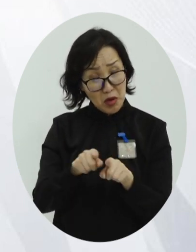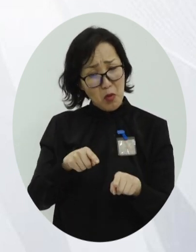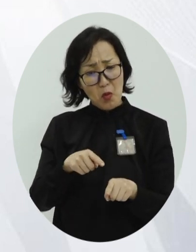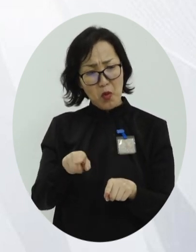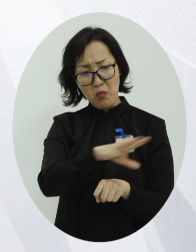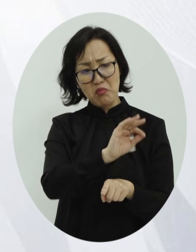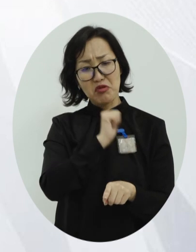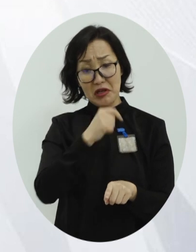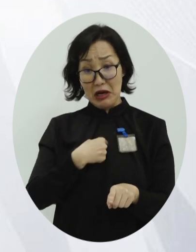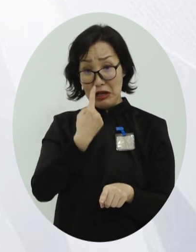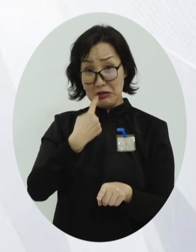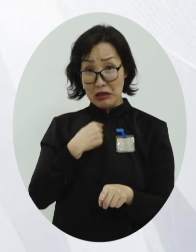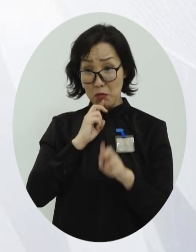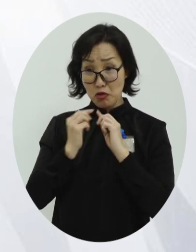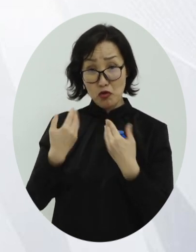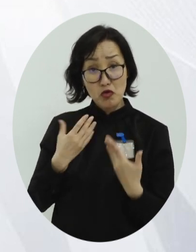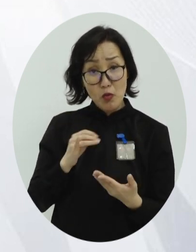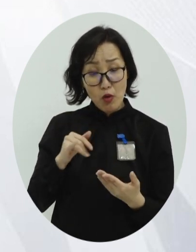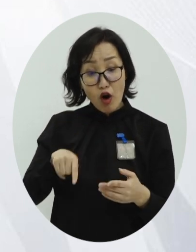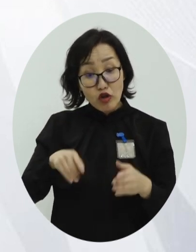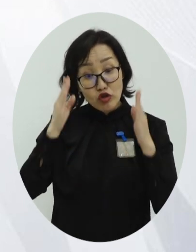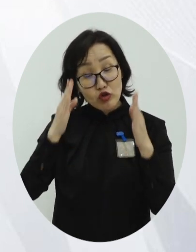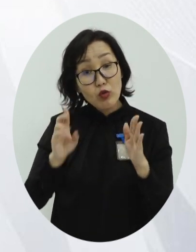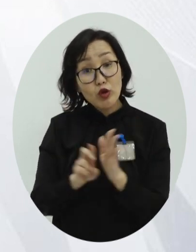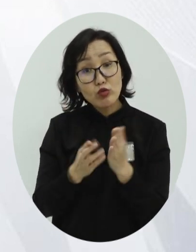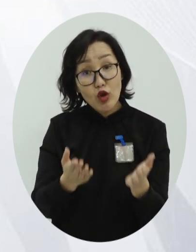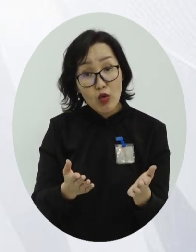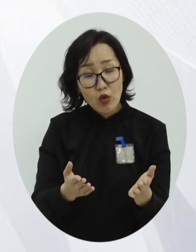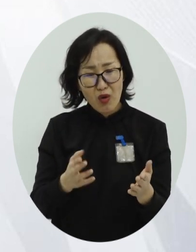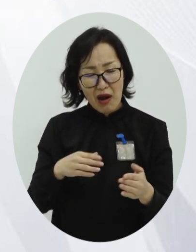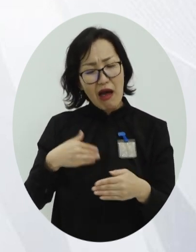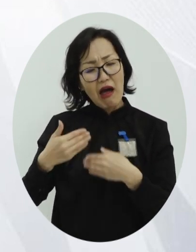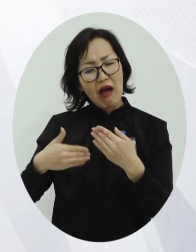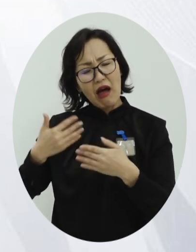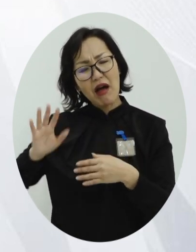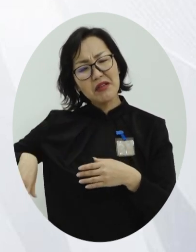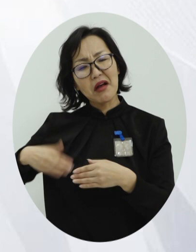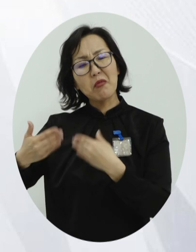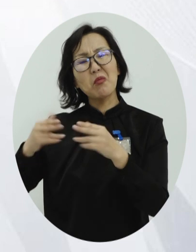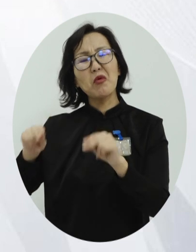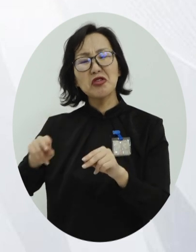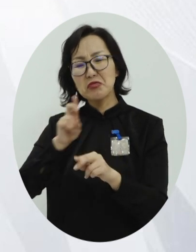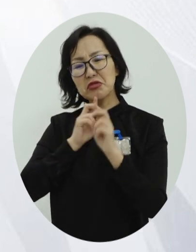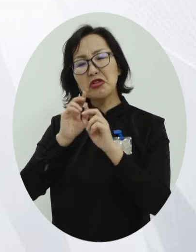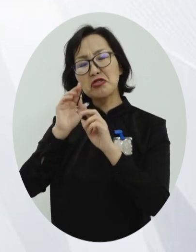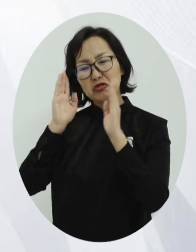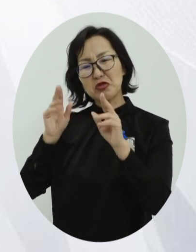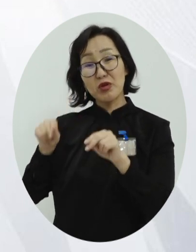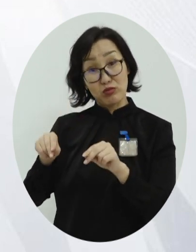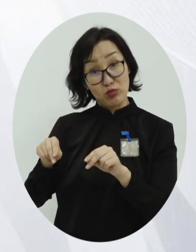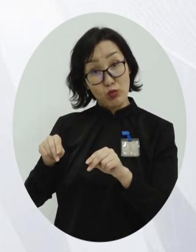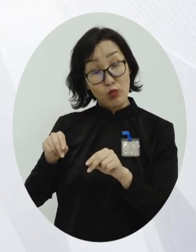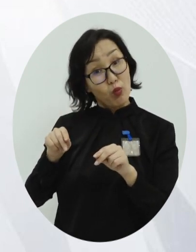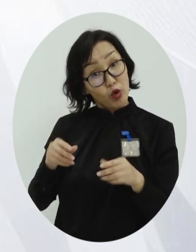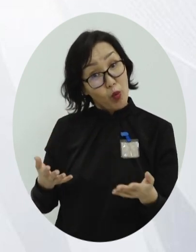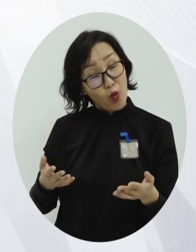уу? Дүгнэлт хийнэ. За, одоо шийдэх боломжтой юу? Аяндаа шийдэгдэж магадгүй үгүй бол бүр